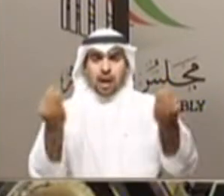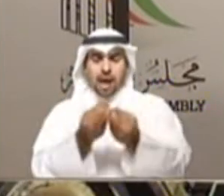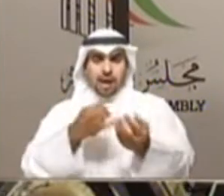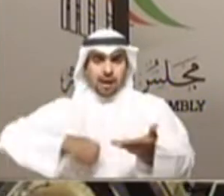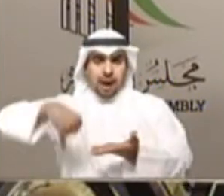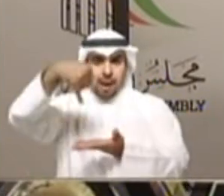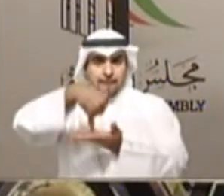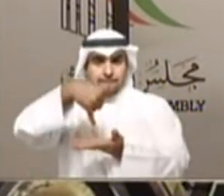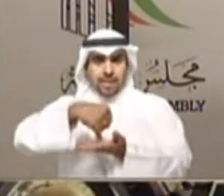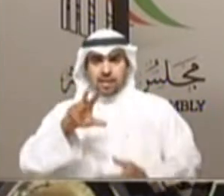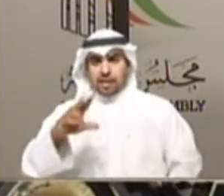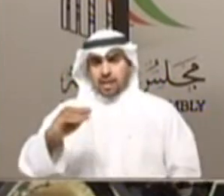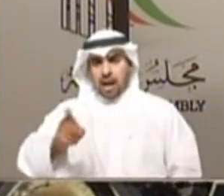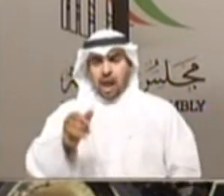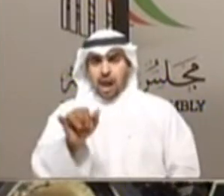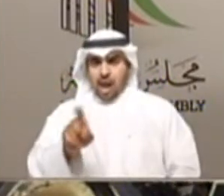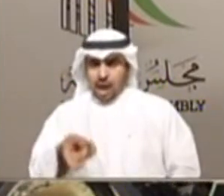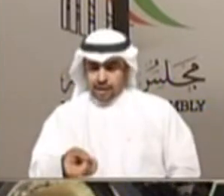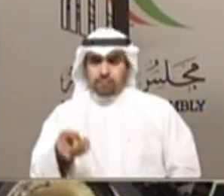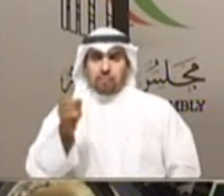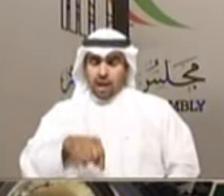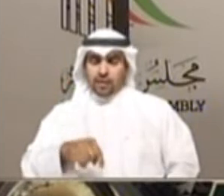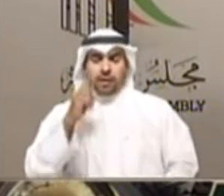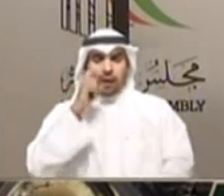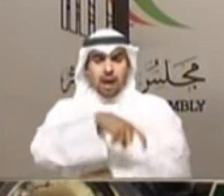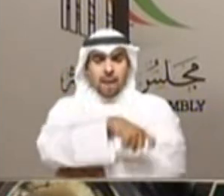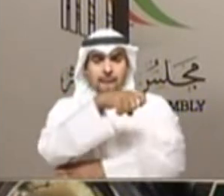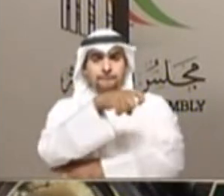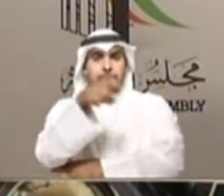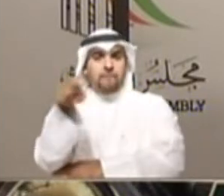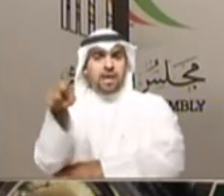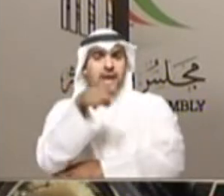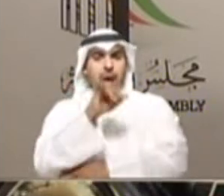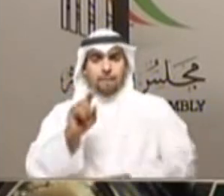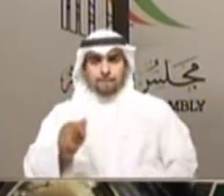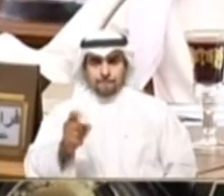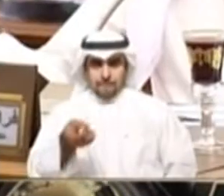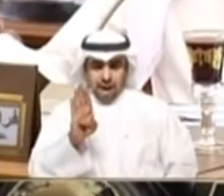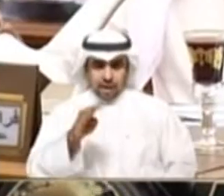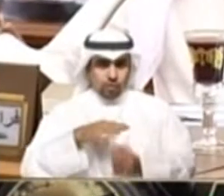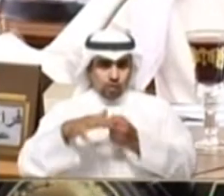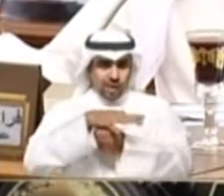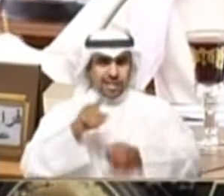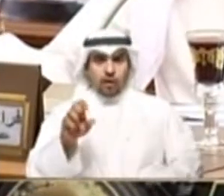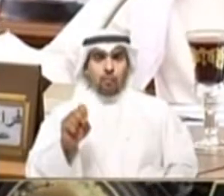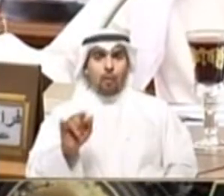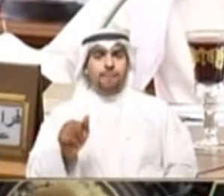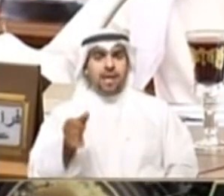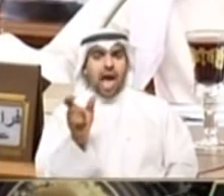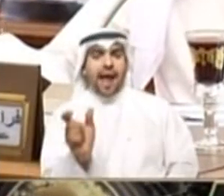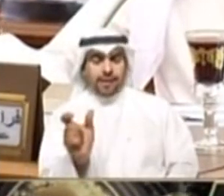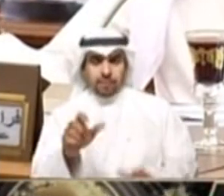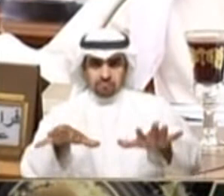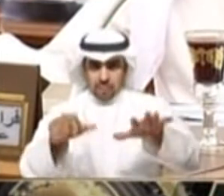الحرير وجزيرة بوبيان ومينا مبارك الكبير، تم استلامه هذا المشروع بقانون. أما التعديلات على